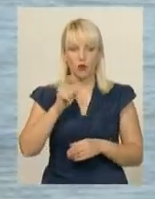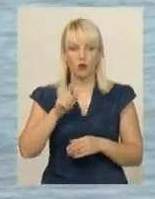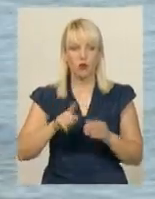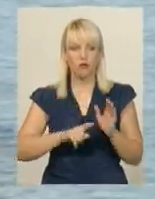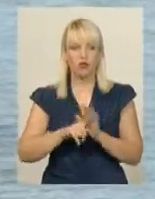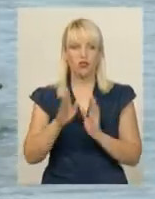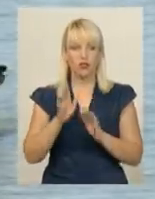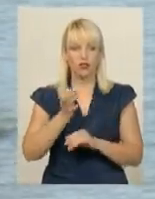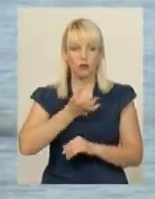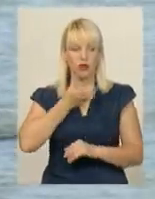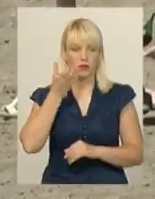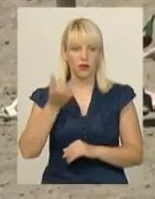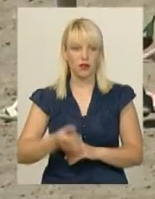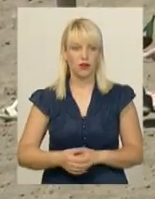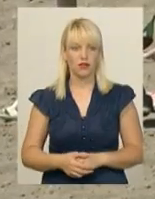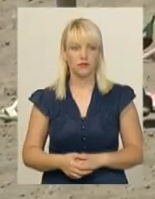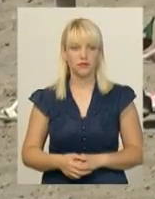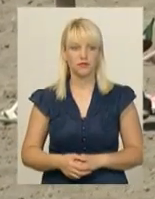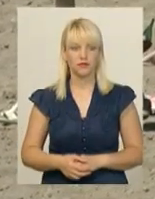щойно потепліло.